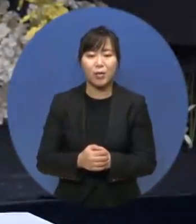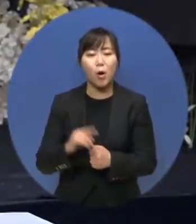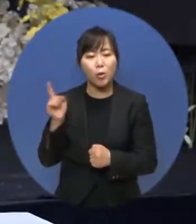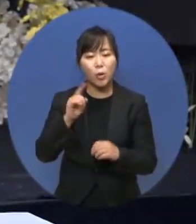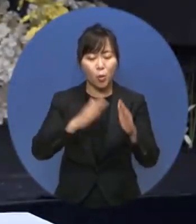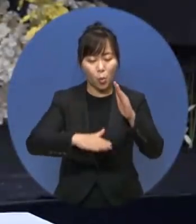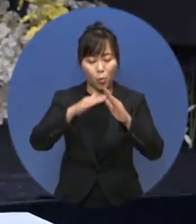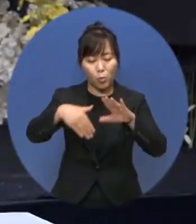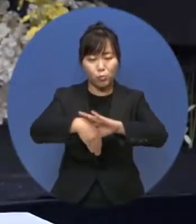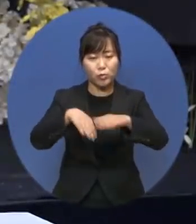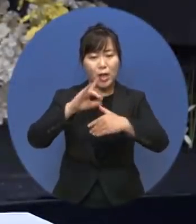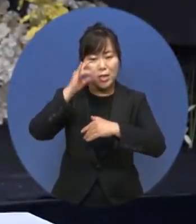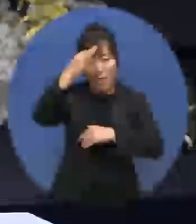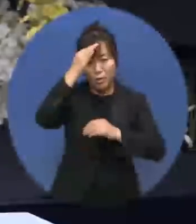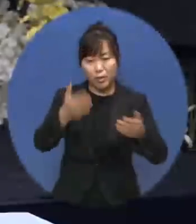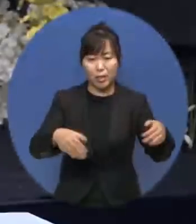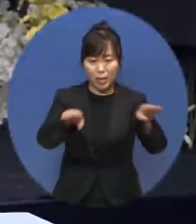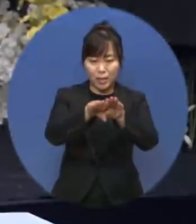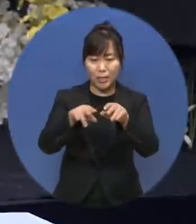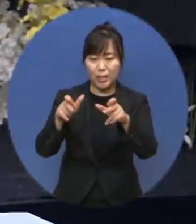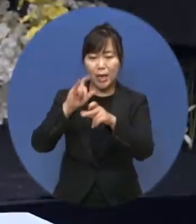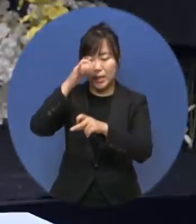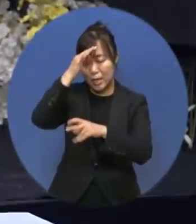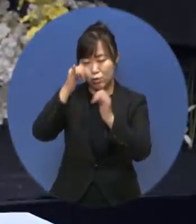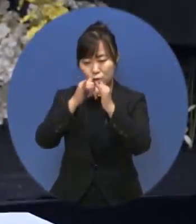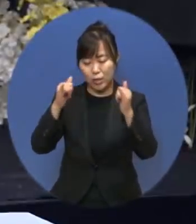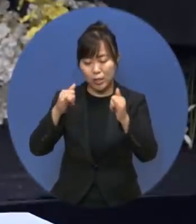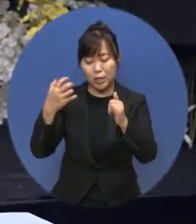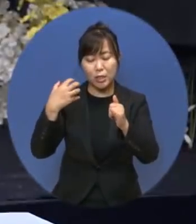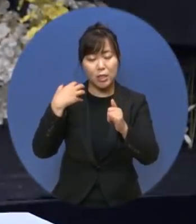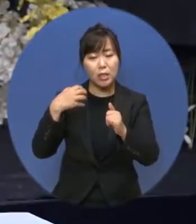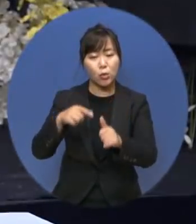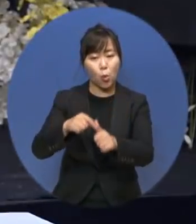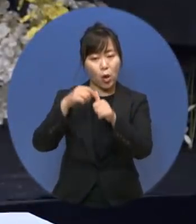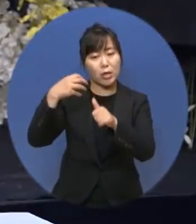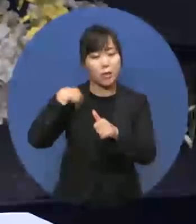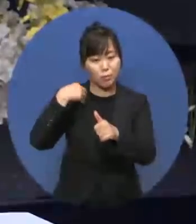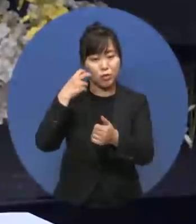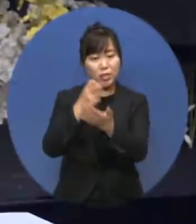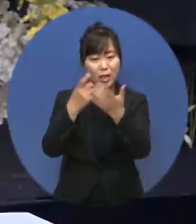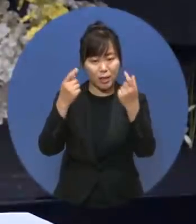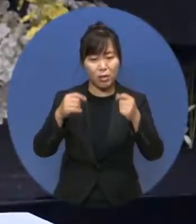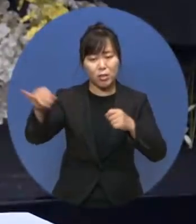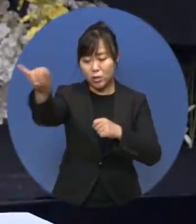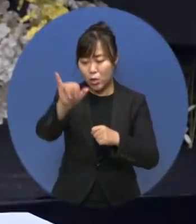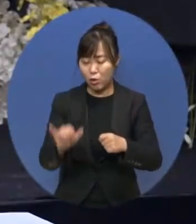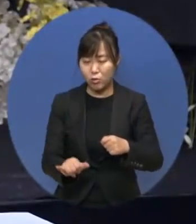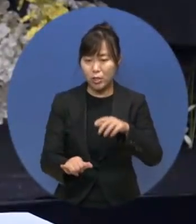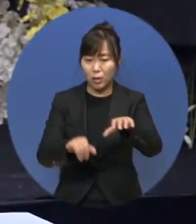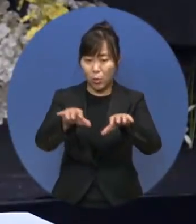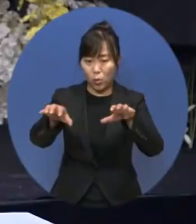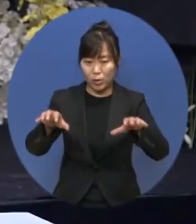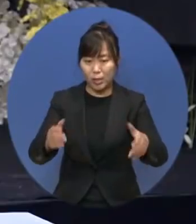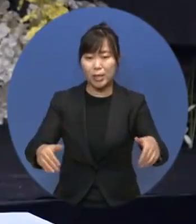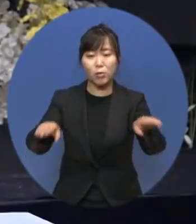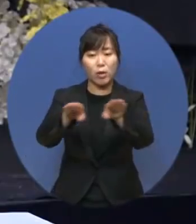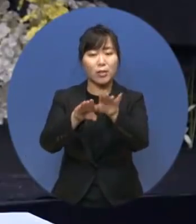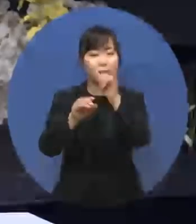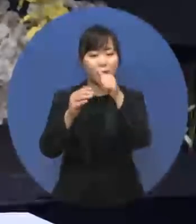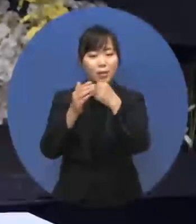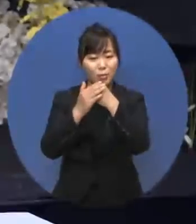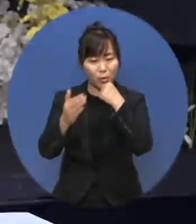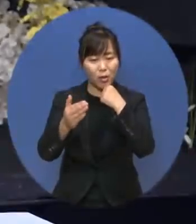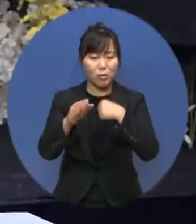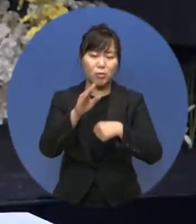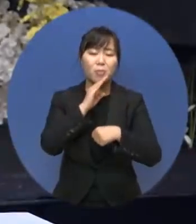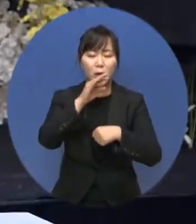어떤 공공문화예술기관의 장애 예술인 의무고용제 이런 부분들 전국적인 단위의 이제 기관들이 있기